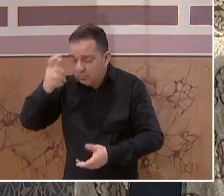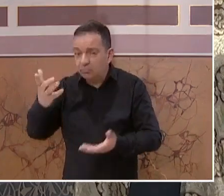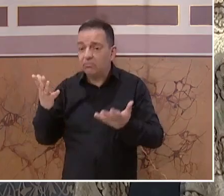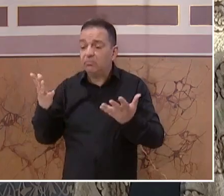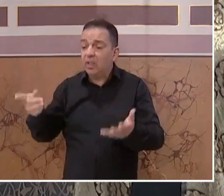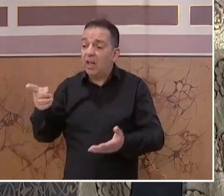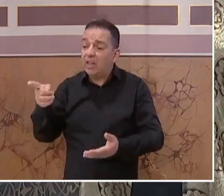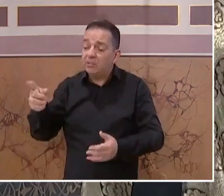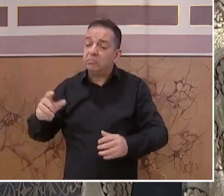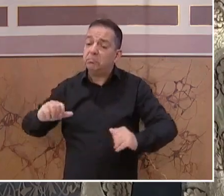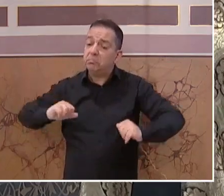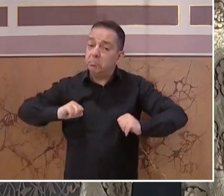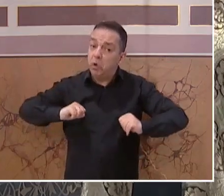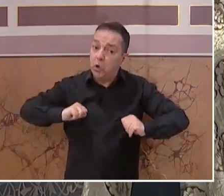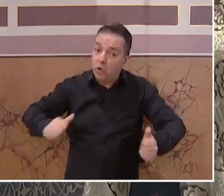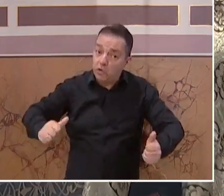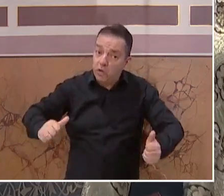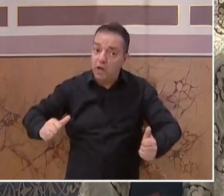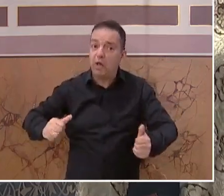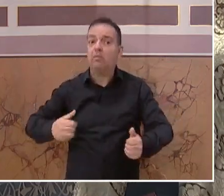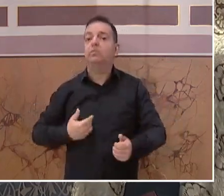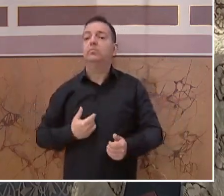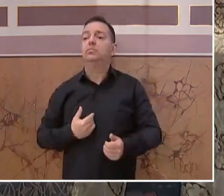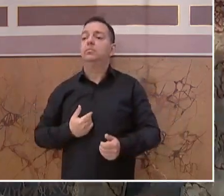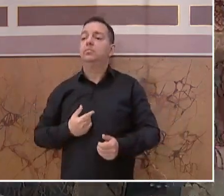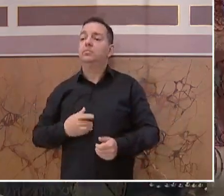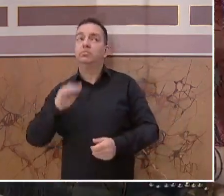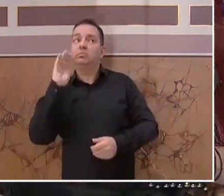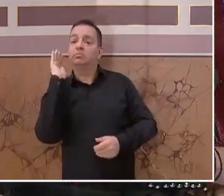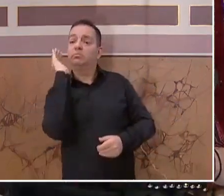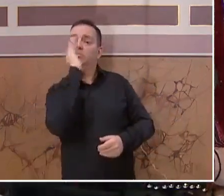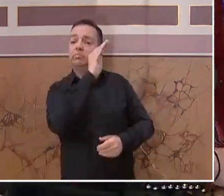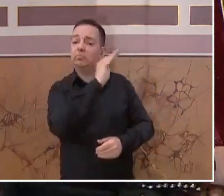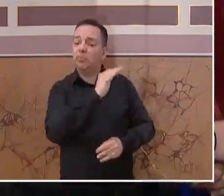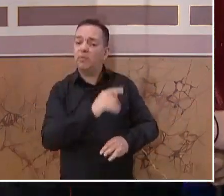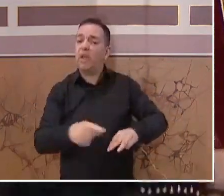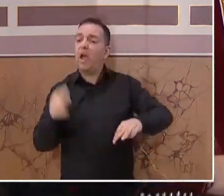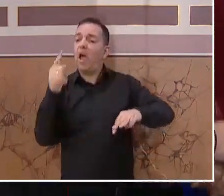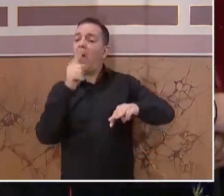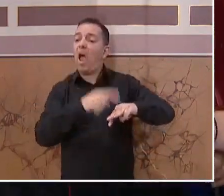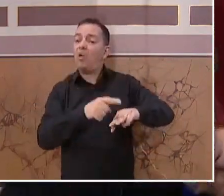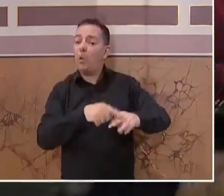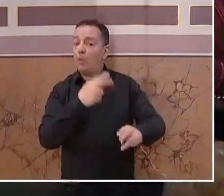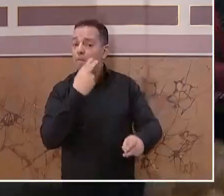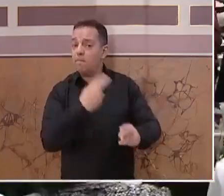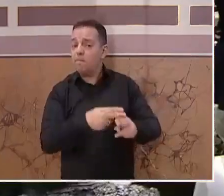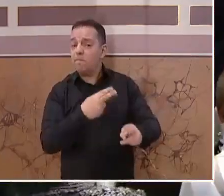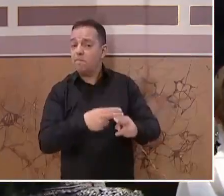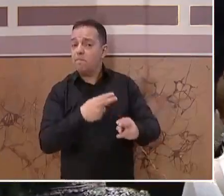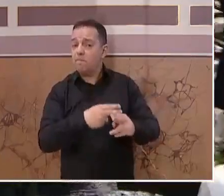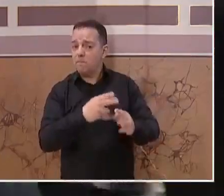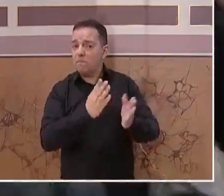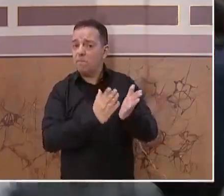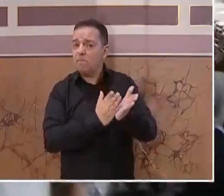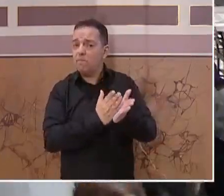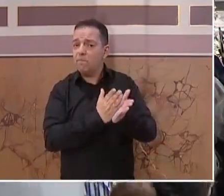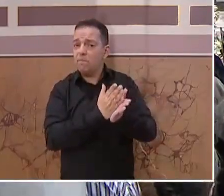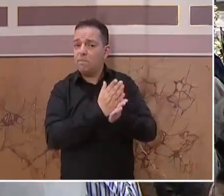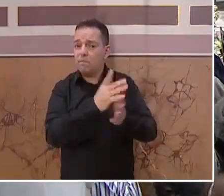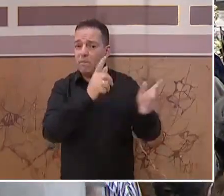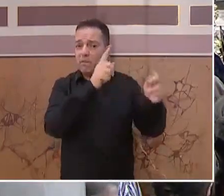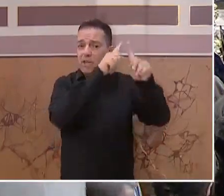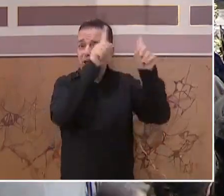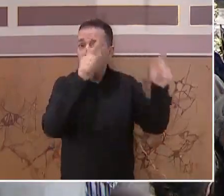εμπνευσμένη πρωτοβουλία σας να μεταφερθεί από τον Ιερό Άθωνα στο κλινόν άστι